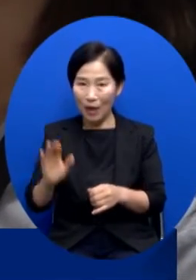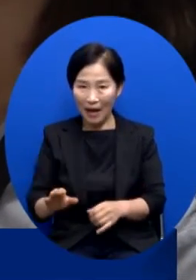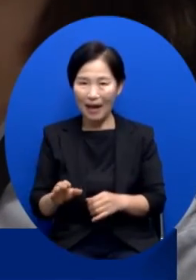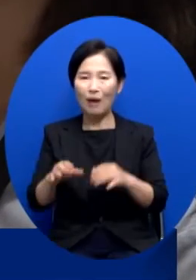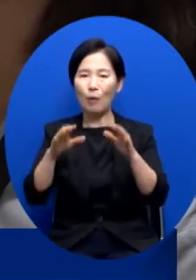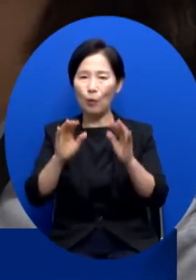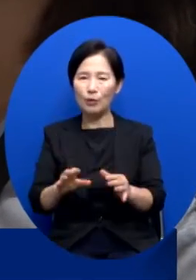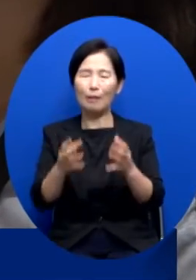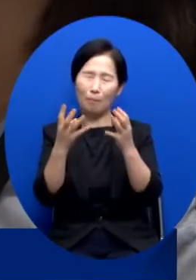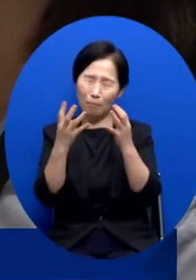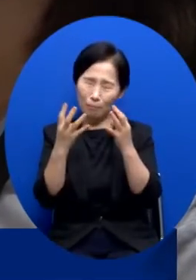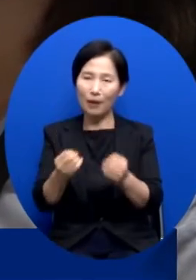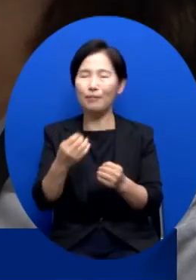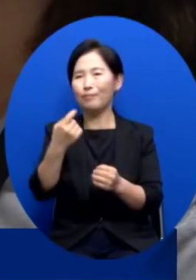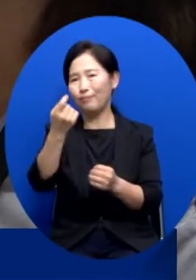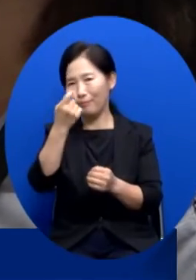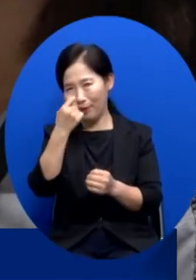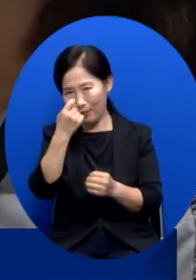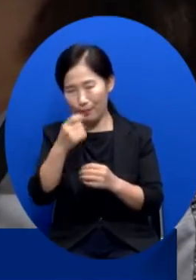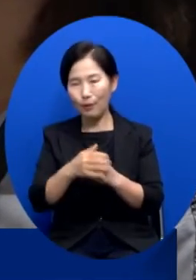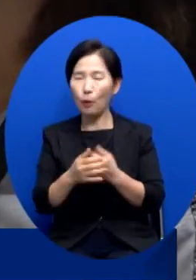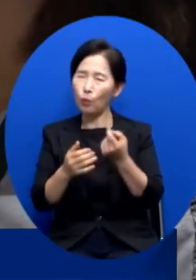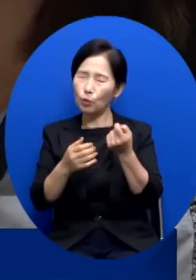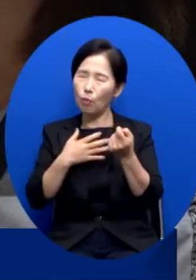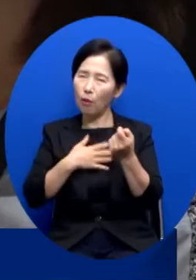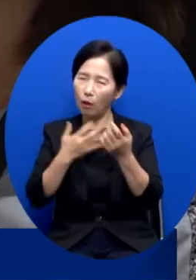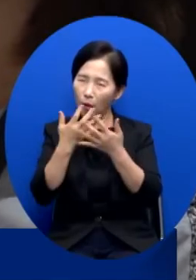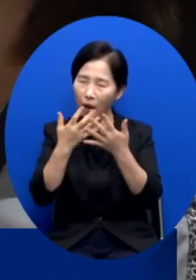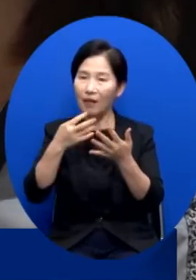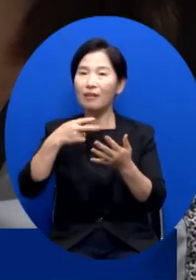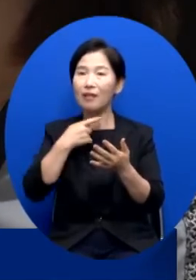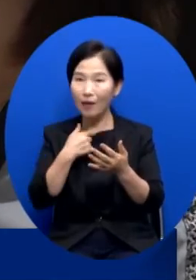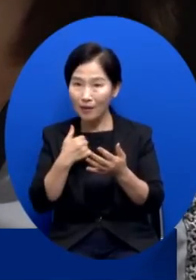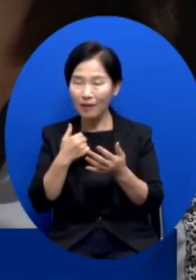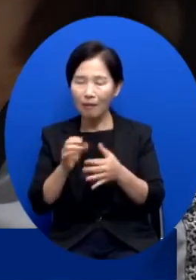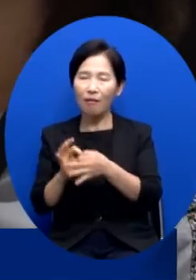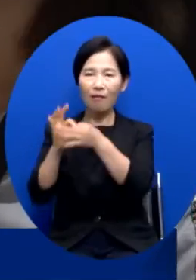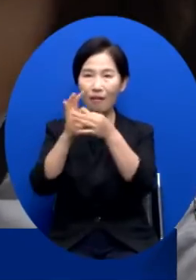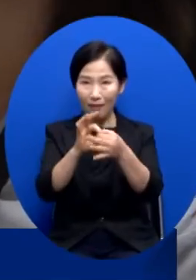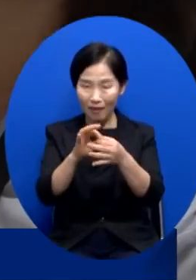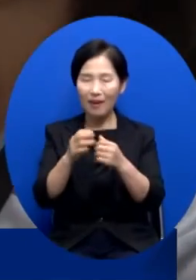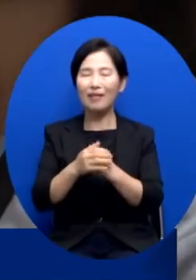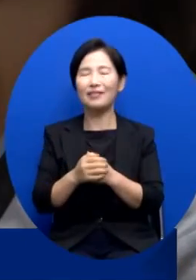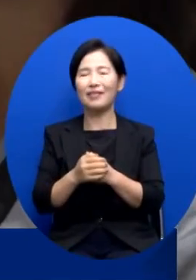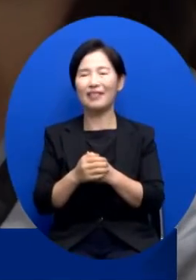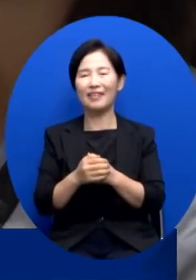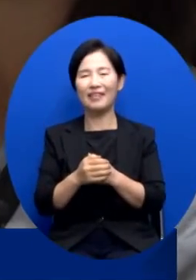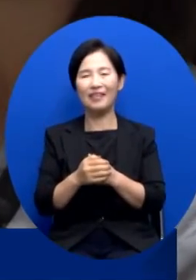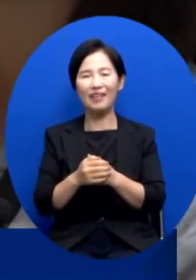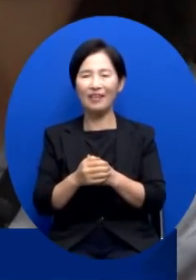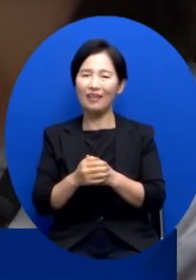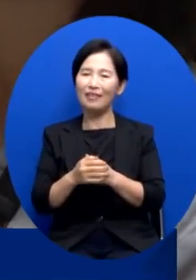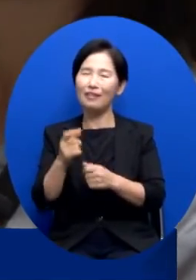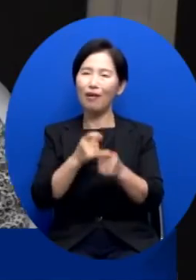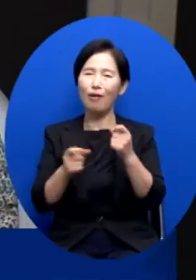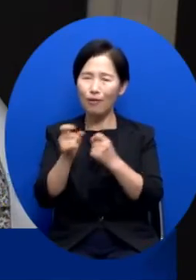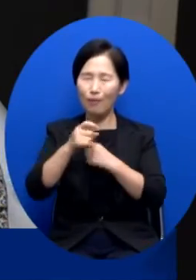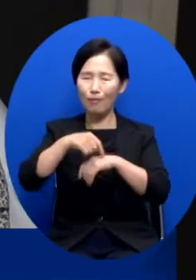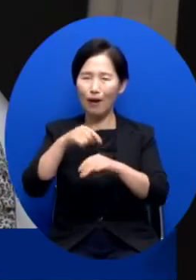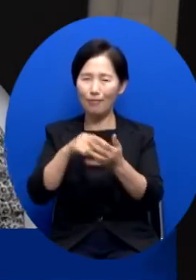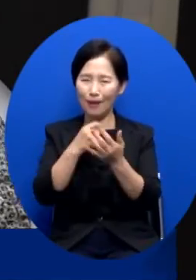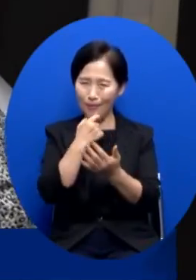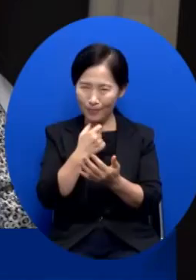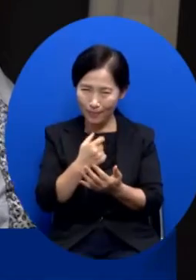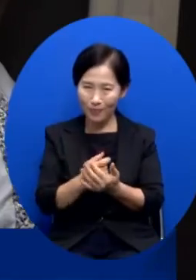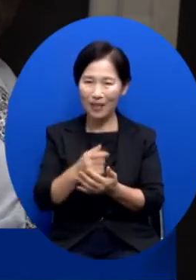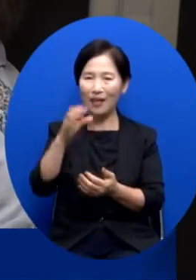많은 걸 배웠고 조금 알았던 것도 커넥션이 돼가지고 마음이 뭉클하고